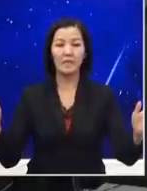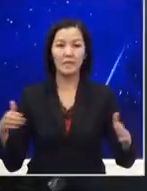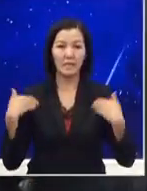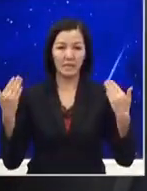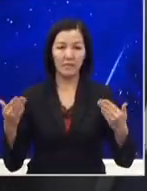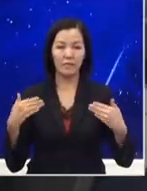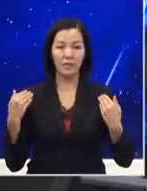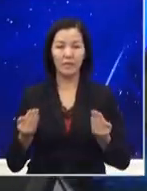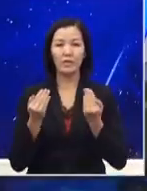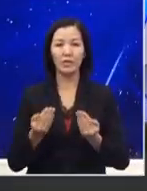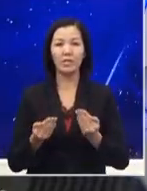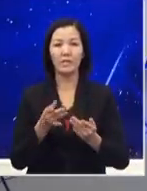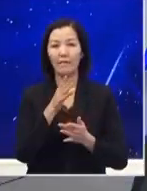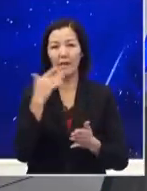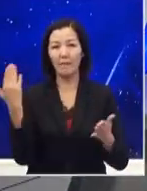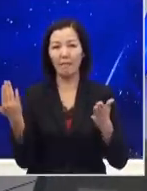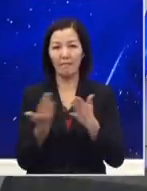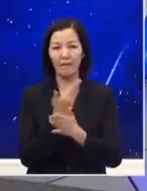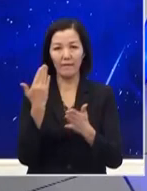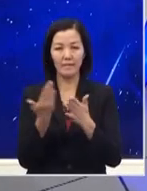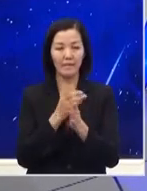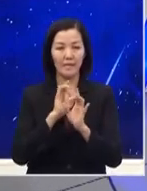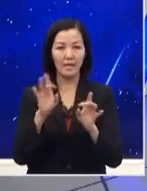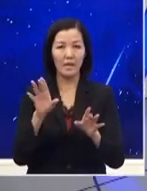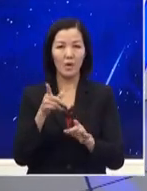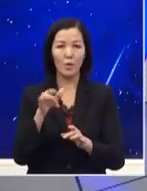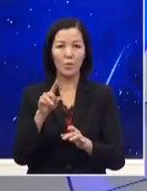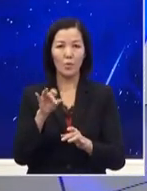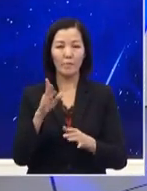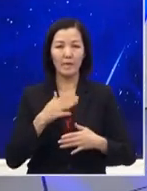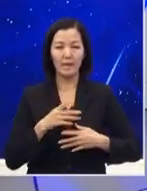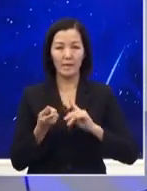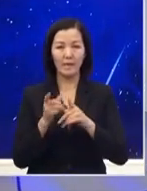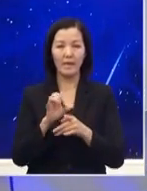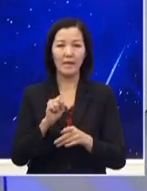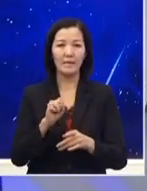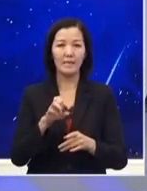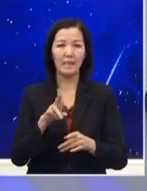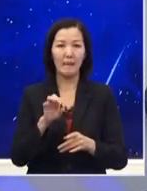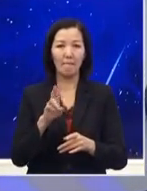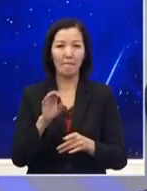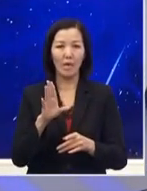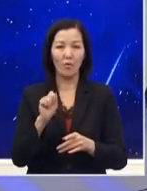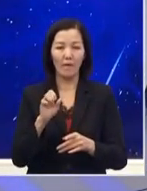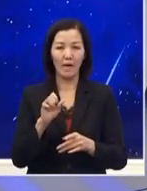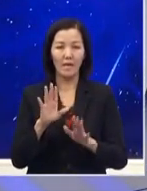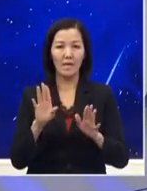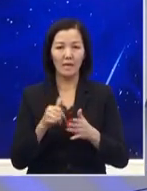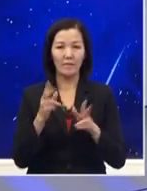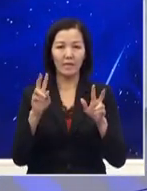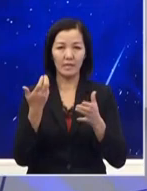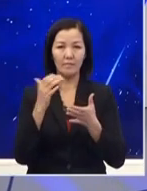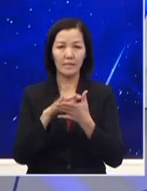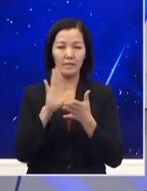Здравствуйте. В эфире телеканала ЖТСУ, выпуск вечерних новостей. В студии с вами Гульмира Тимиргалиева. Сурдоперевод обеспечивает Айгуль Стамбекова. В начале